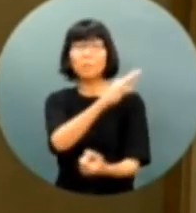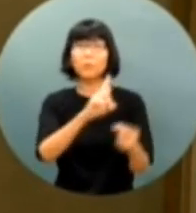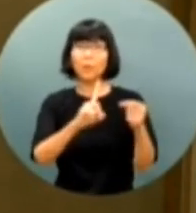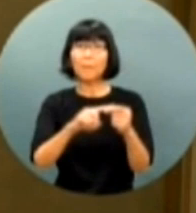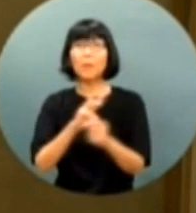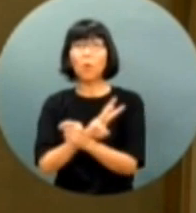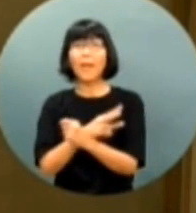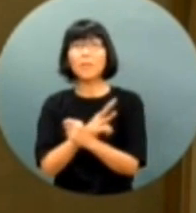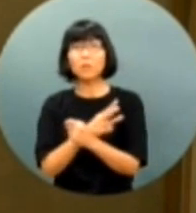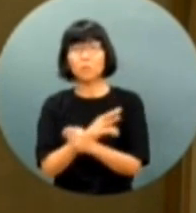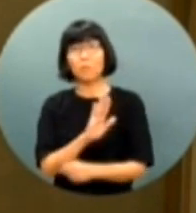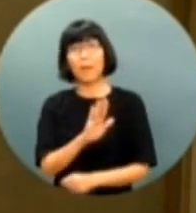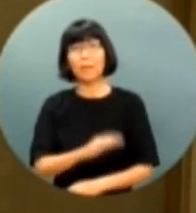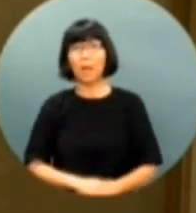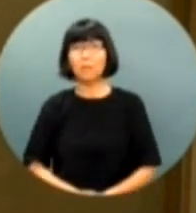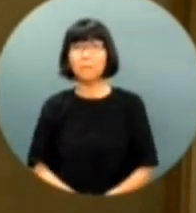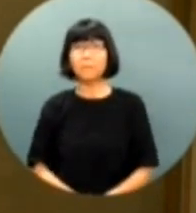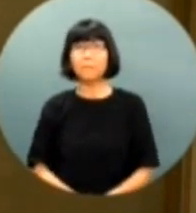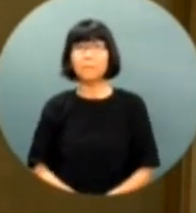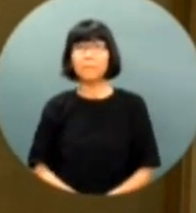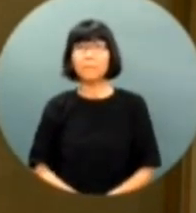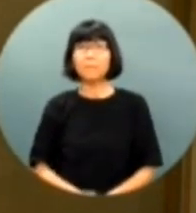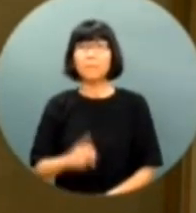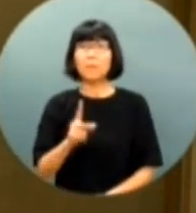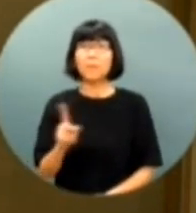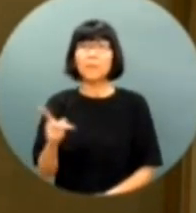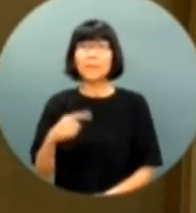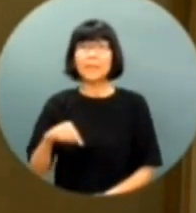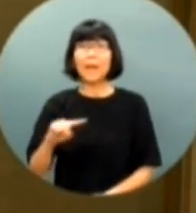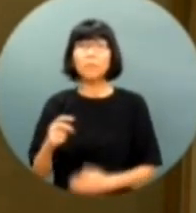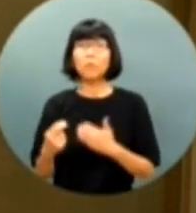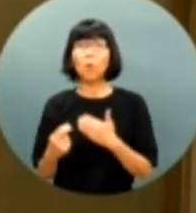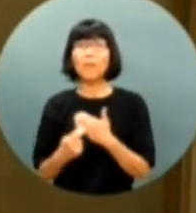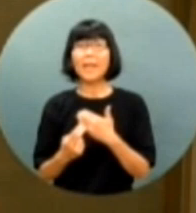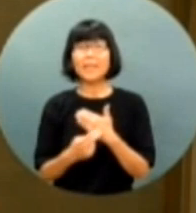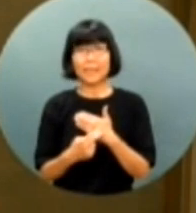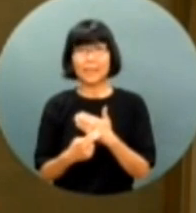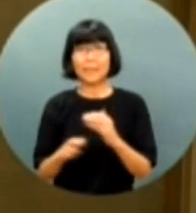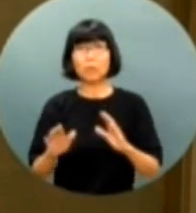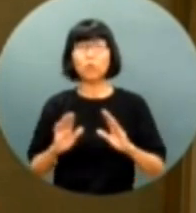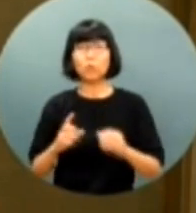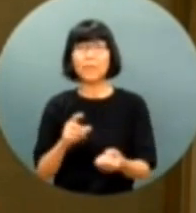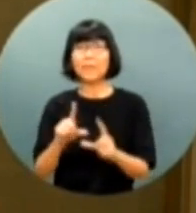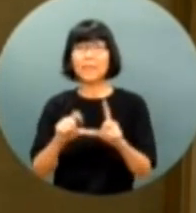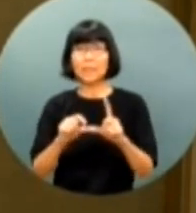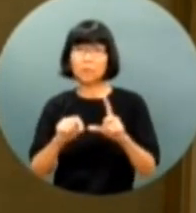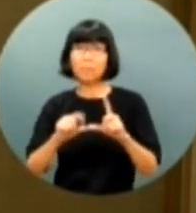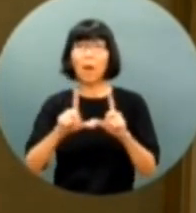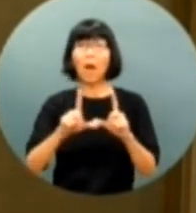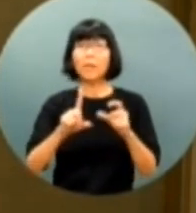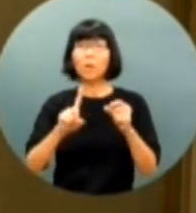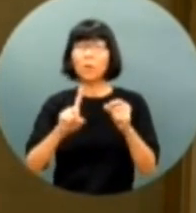かなか面白いのが出てきたんですけども、がんの検診受診率向上を目指す市町村という記事で、これも日本海新聞